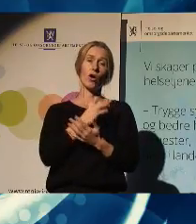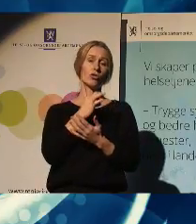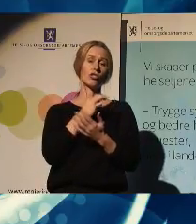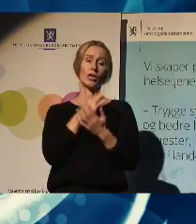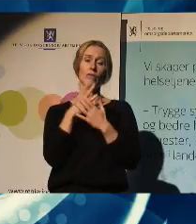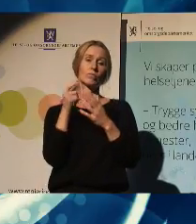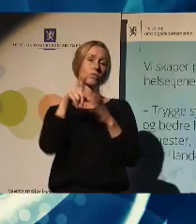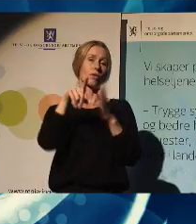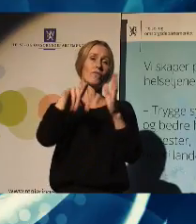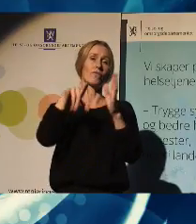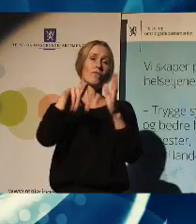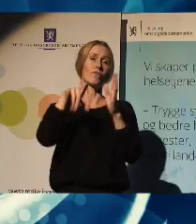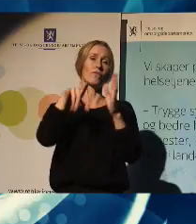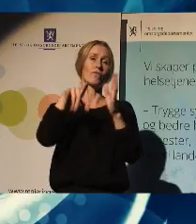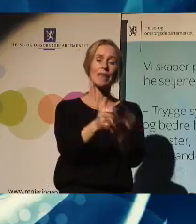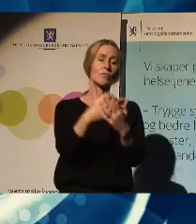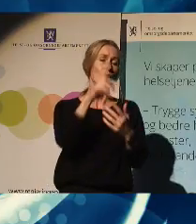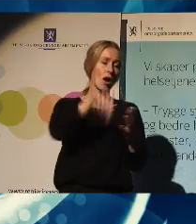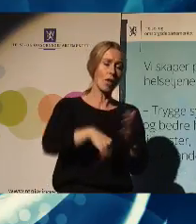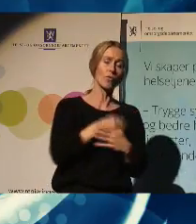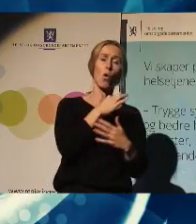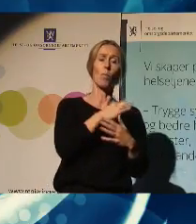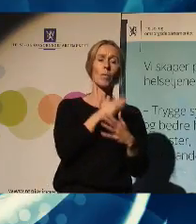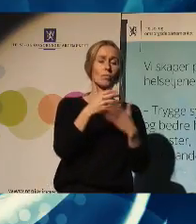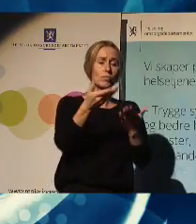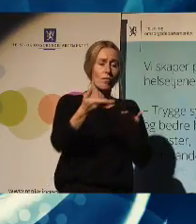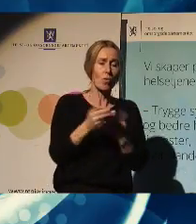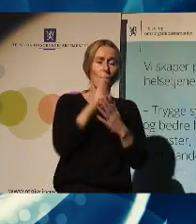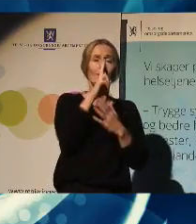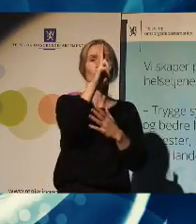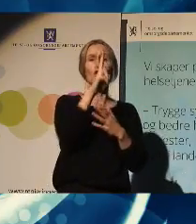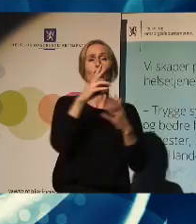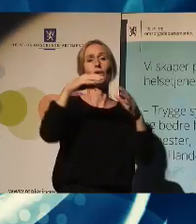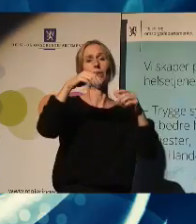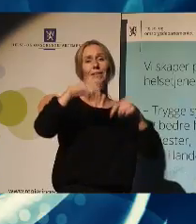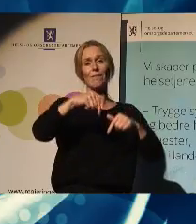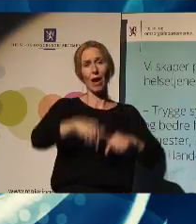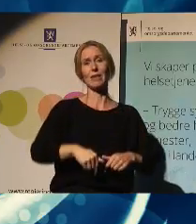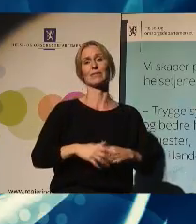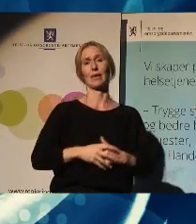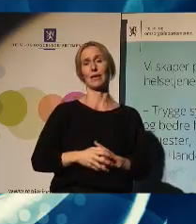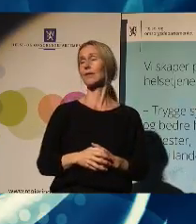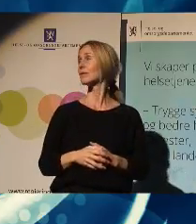Et sted hvor man kan håpe på en ny tilværelse.